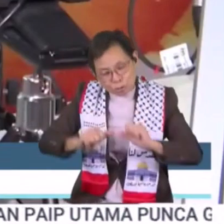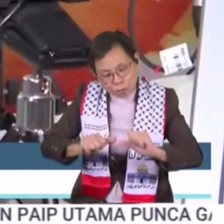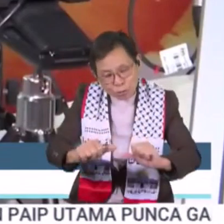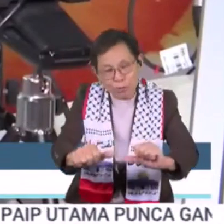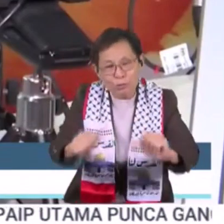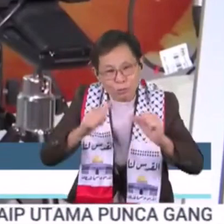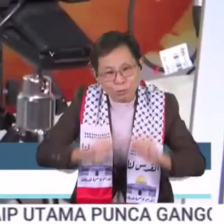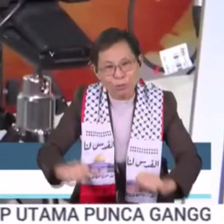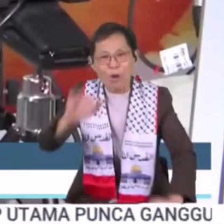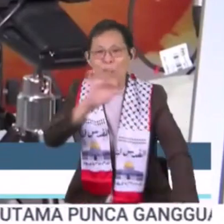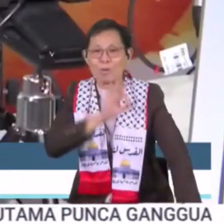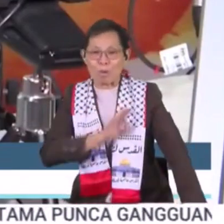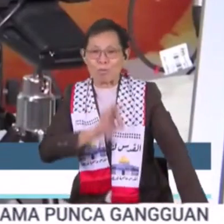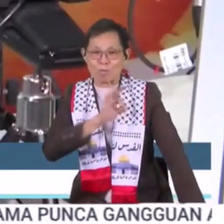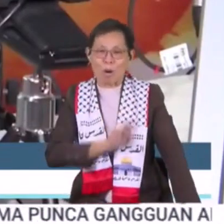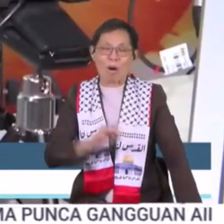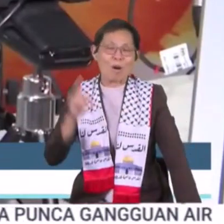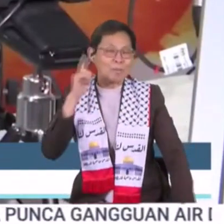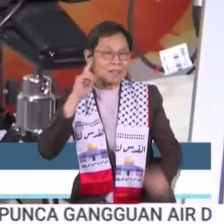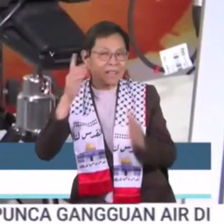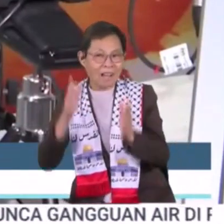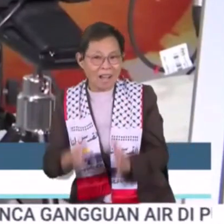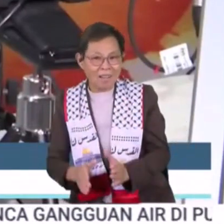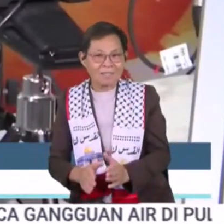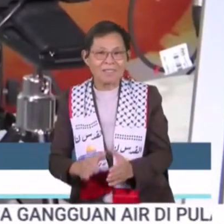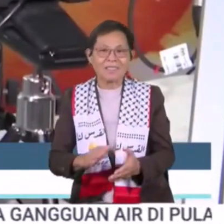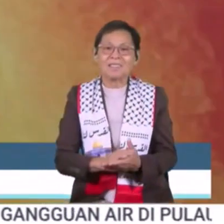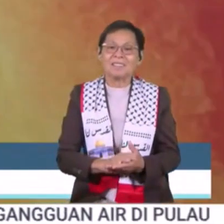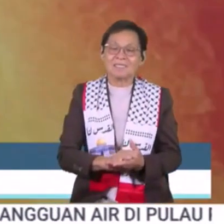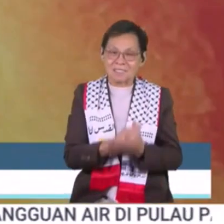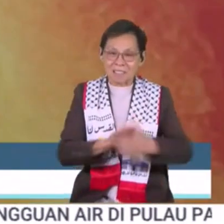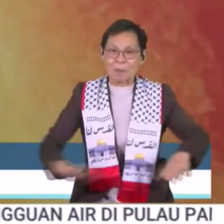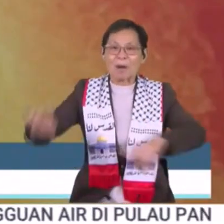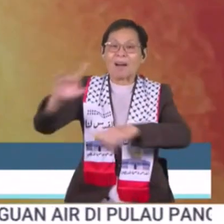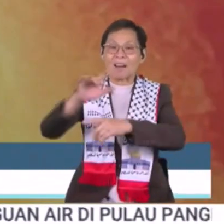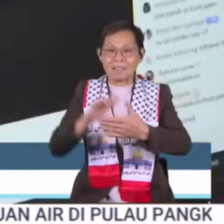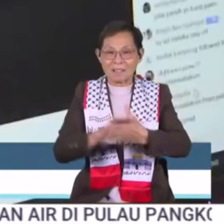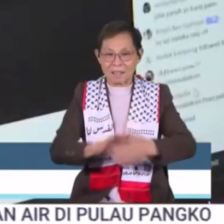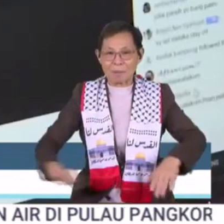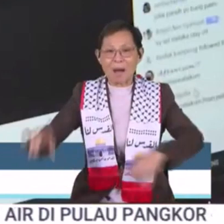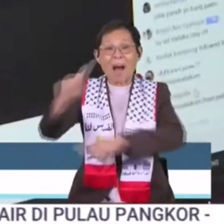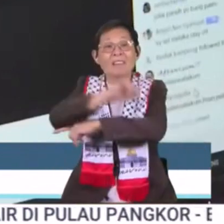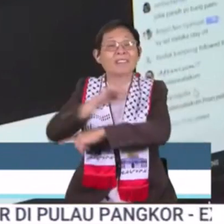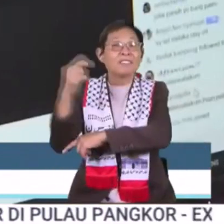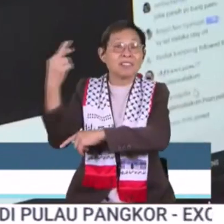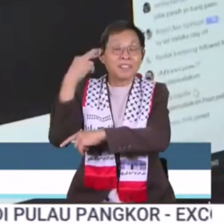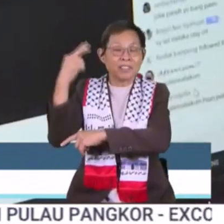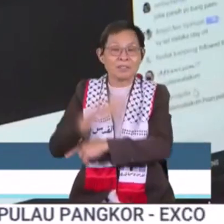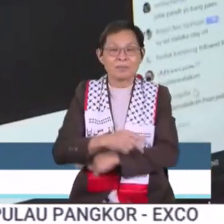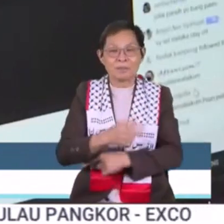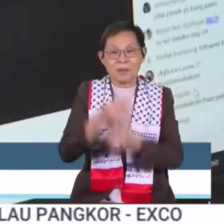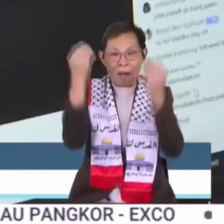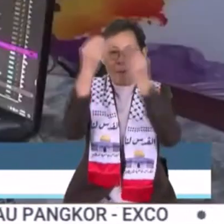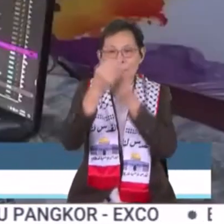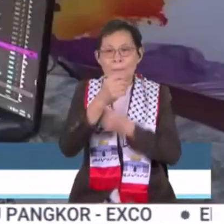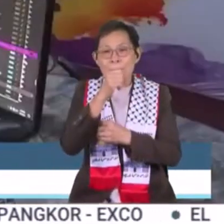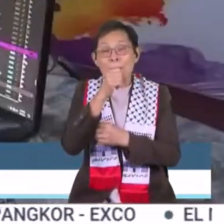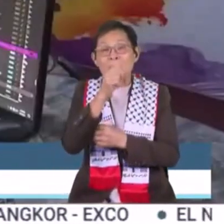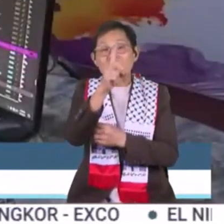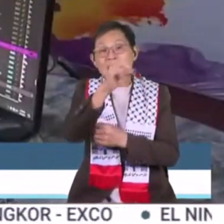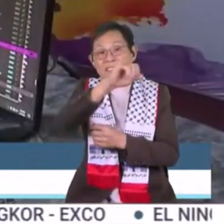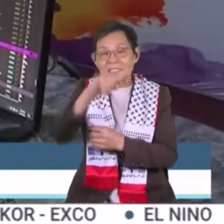Memberikan manfaat kepada pendengar semua S radio sementara itu bagi penyampgeri